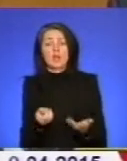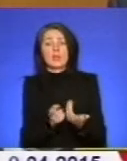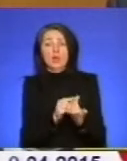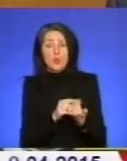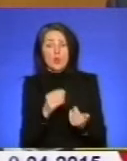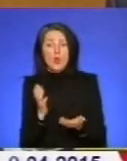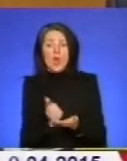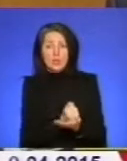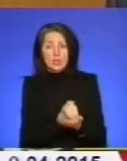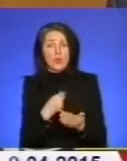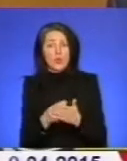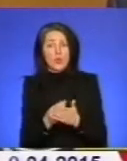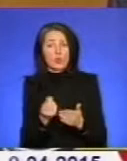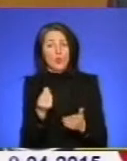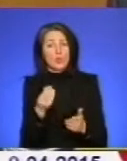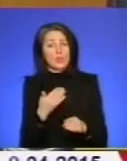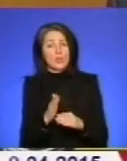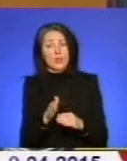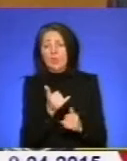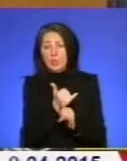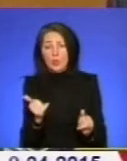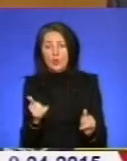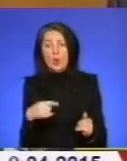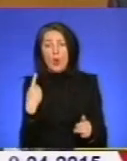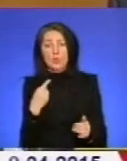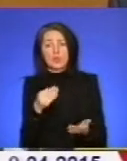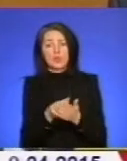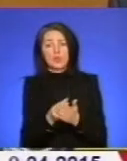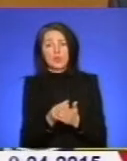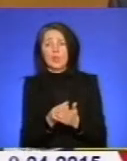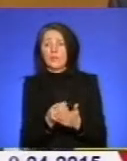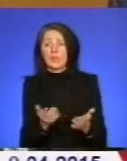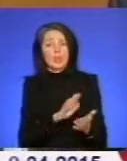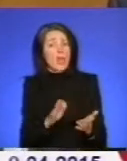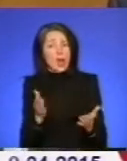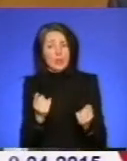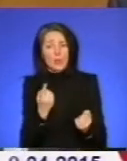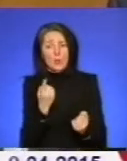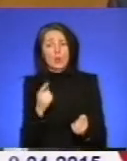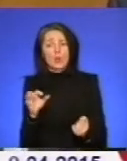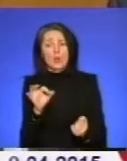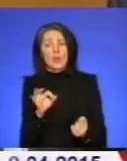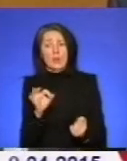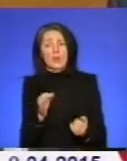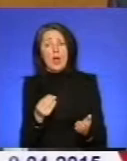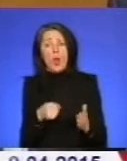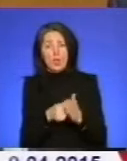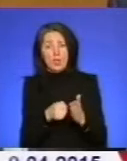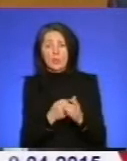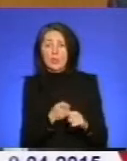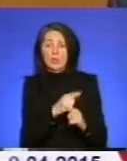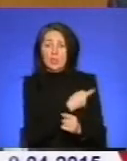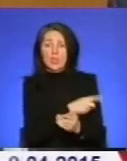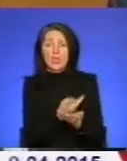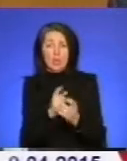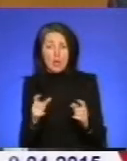виділяти, оскільки обласний бюджет по розрахунках не отримав жодної гривні на утримання цієї лікарні. Я ж сказав, що кошти розраховані